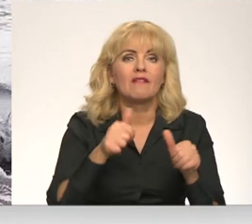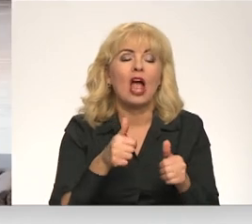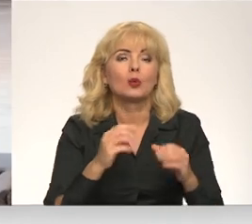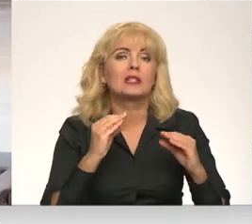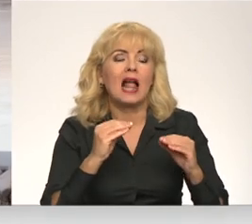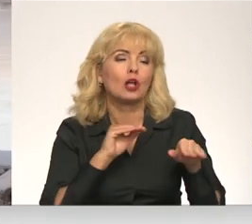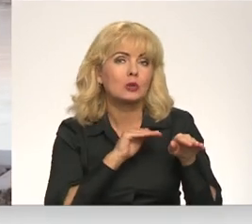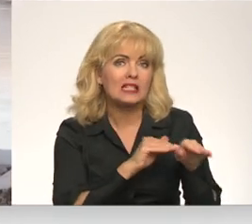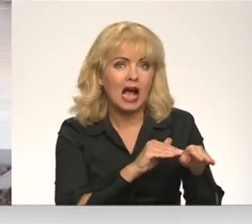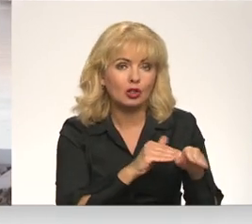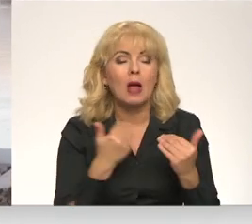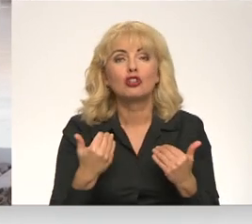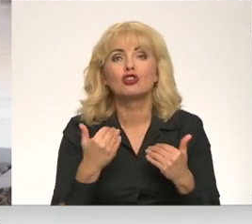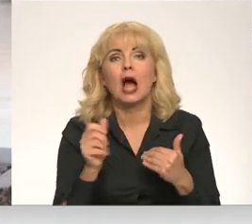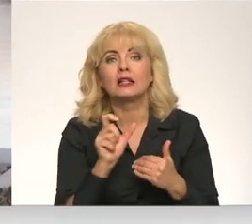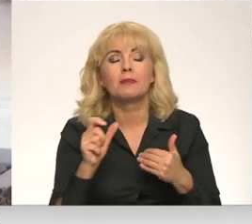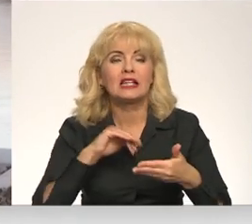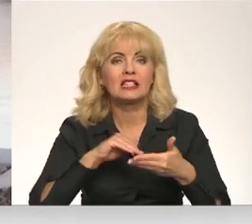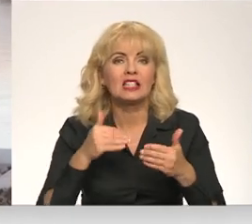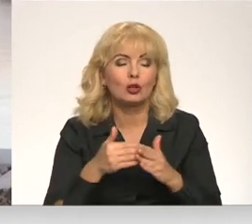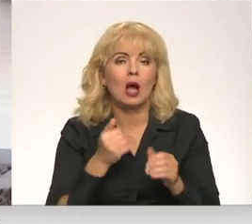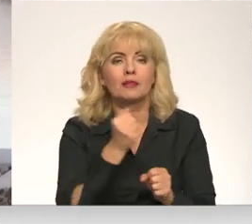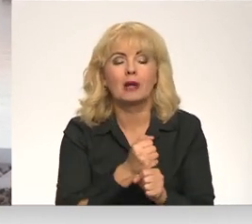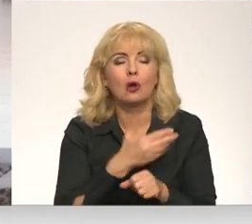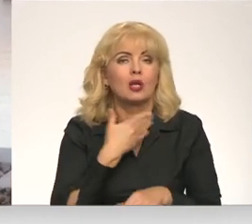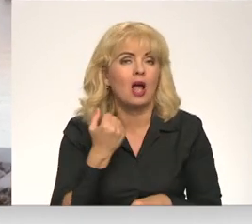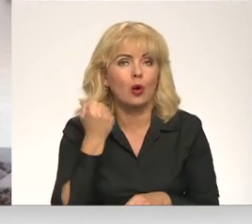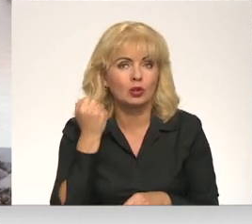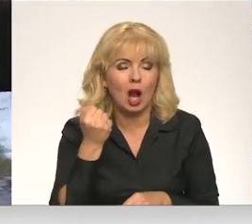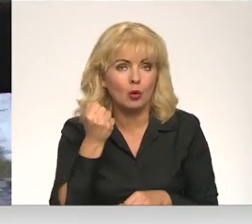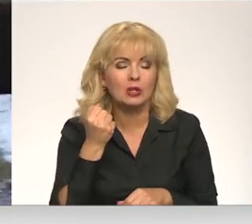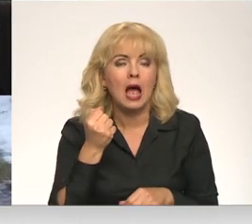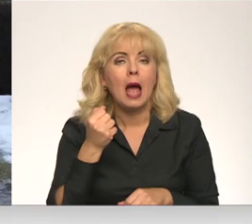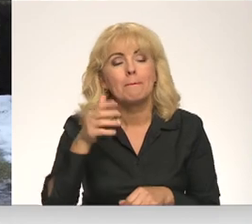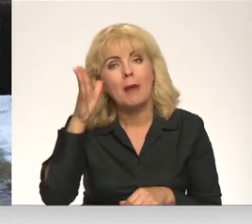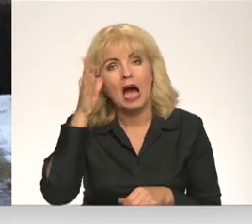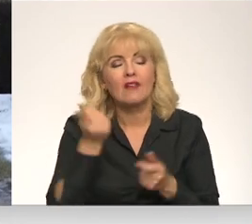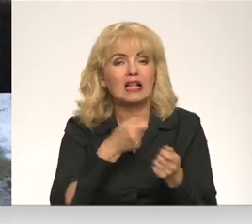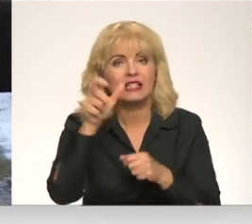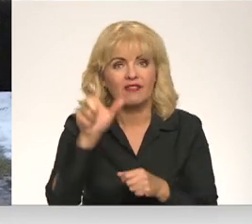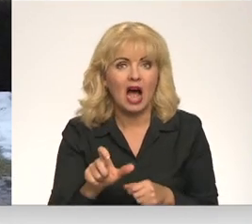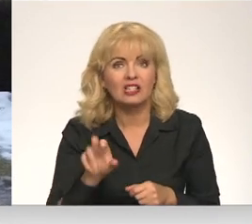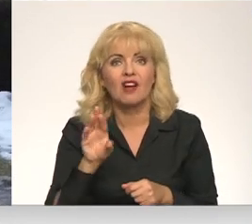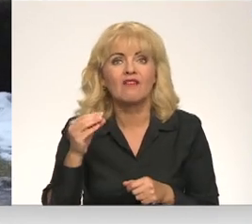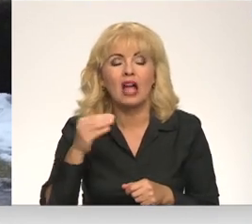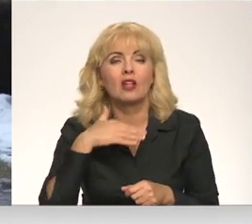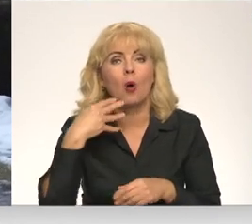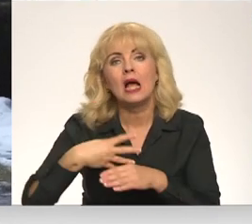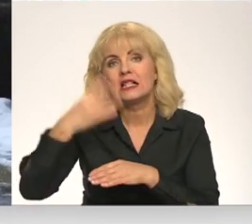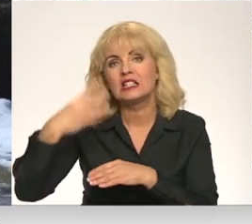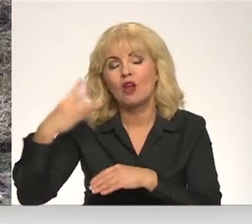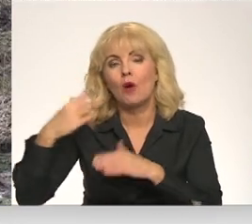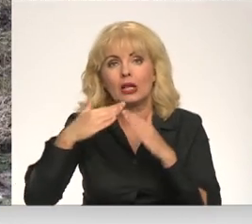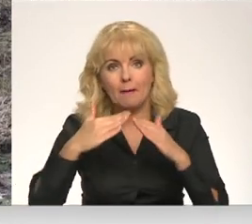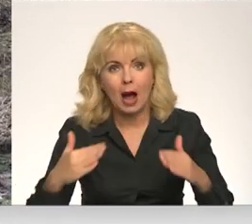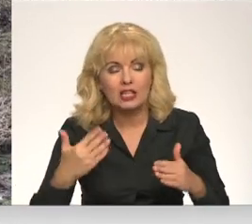sastrēgumi. Tomēr šā brīža situācija pagastā nav draudīga, atzīst pārvaldes vadītājs. Līdzās Ventai ir vairākas daudz dzīvokļu dzīvojamās